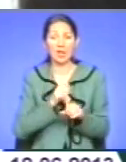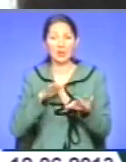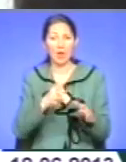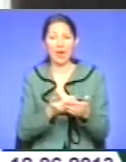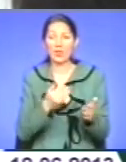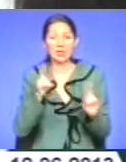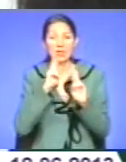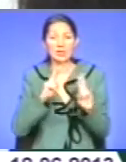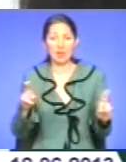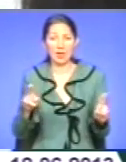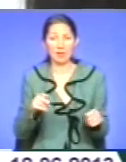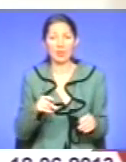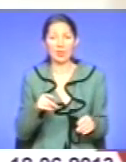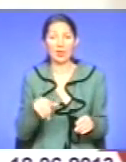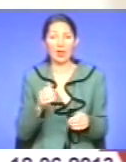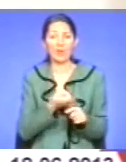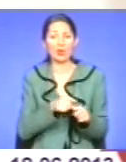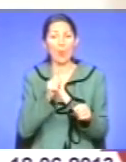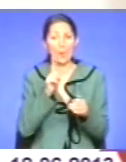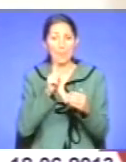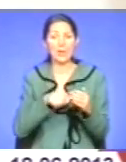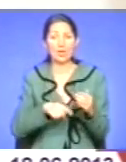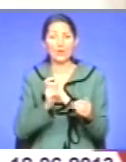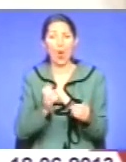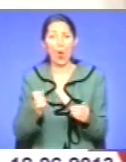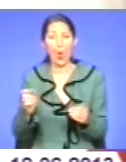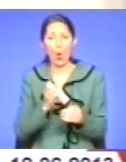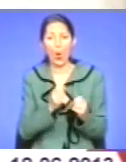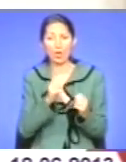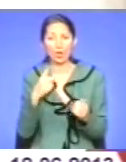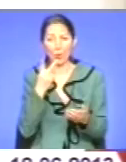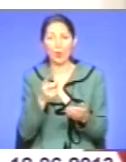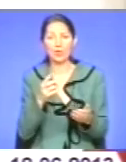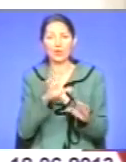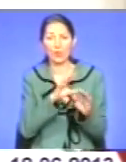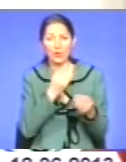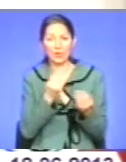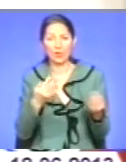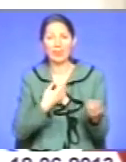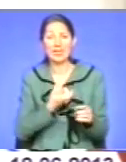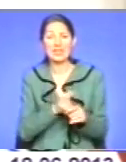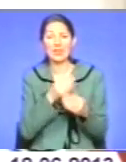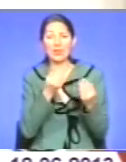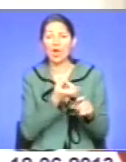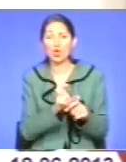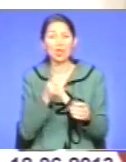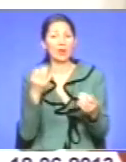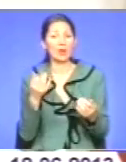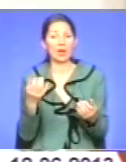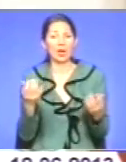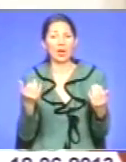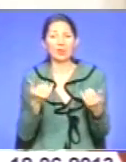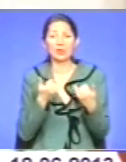виставку в Український дім «Перемога». Мене ця виставка дуже вразила, тому що кожна людина через